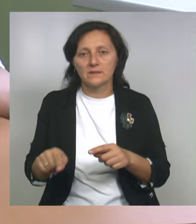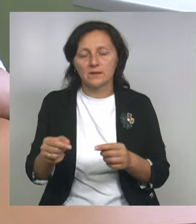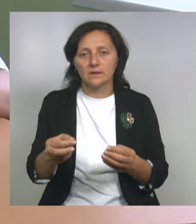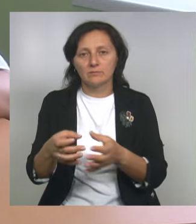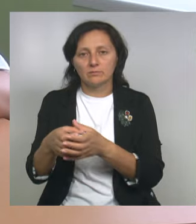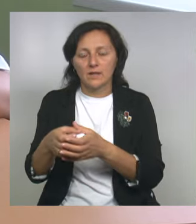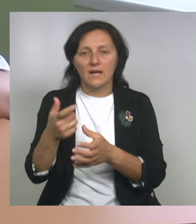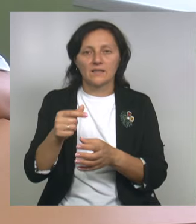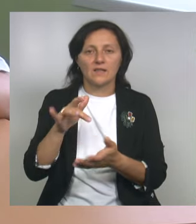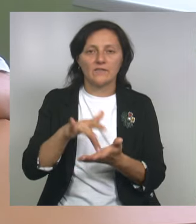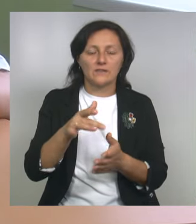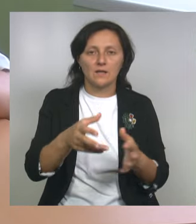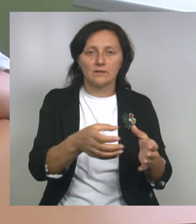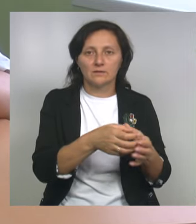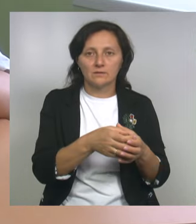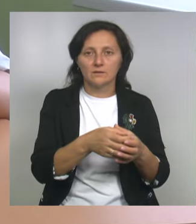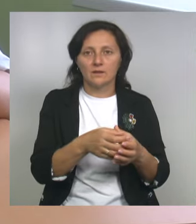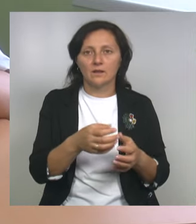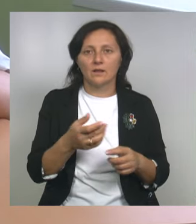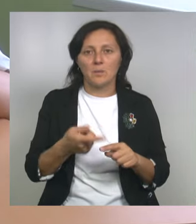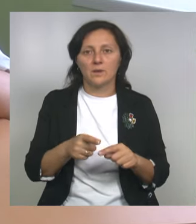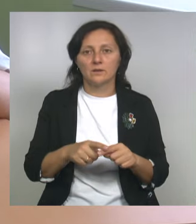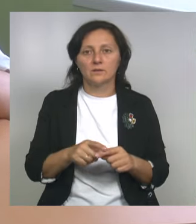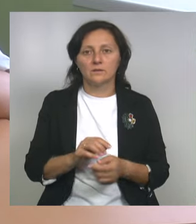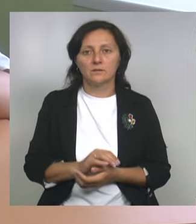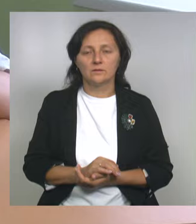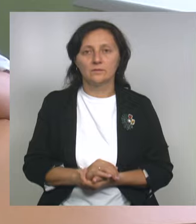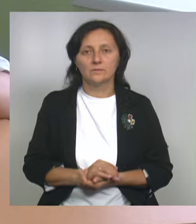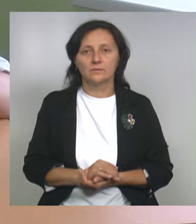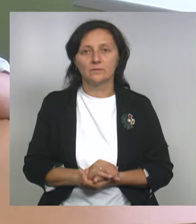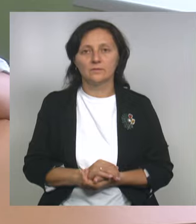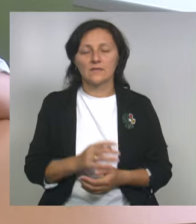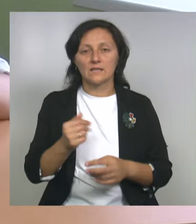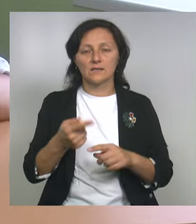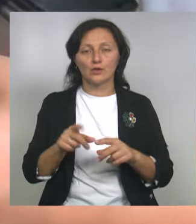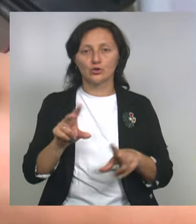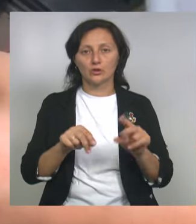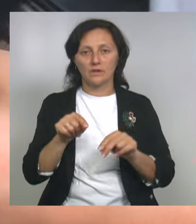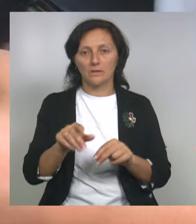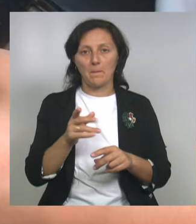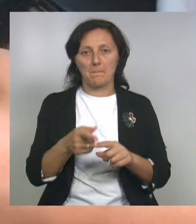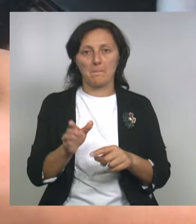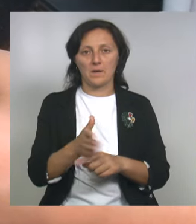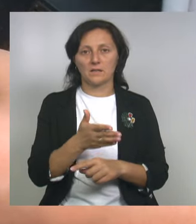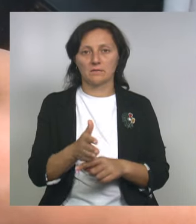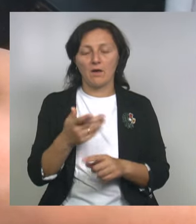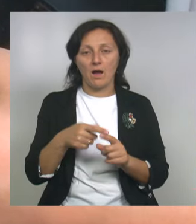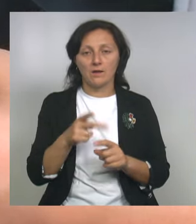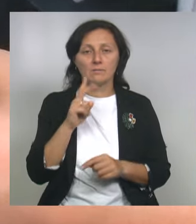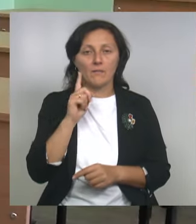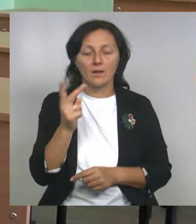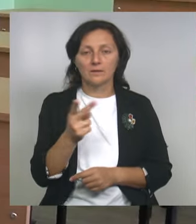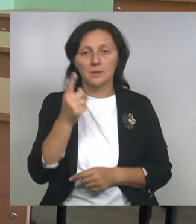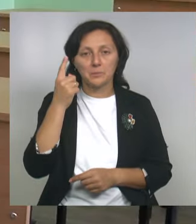в серединке и вообще не дойдут до узлов. За счет этого и происходит сортировка. Продумали юные экологи